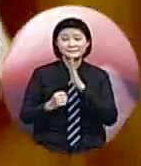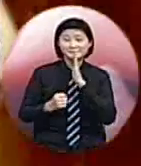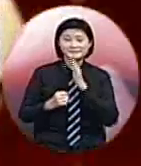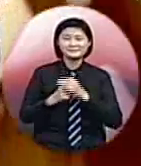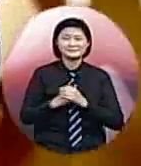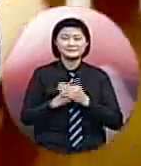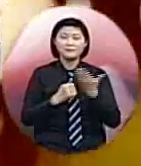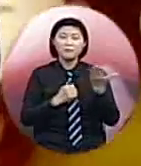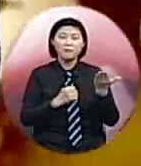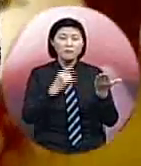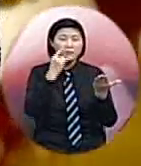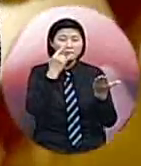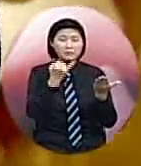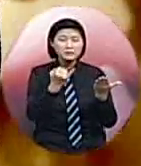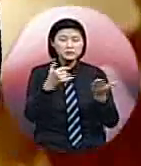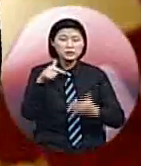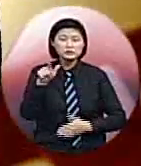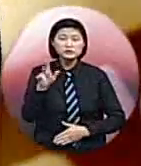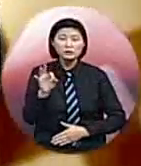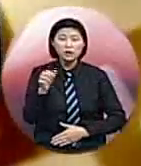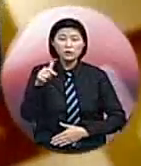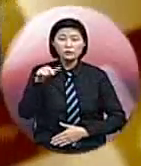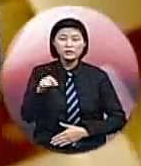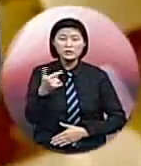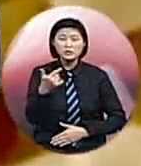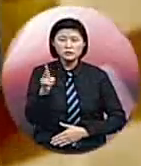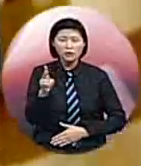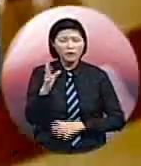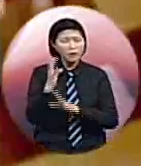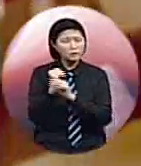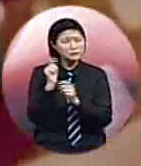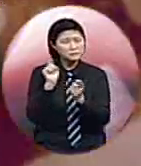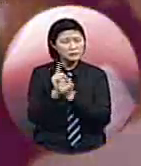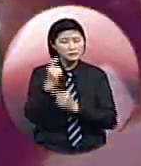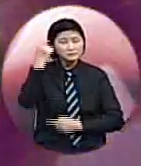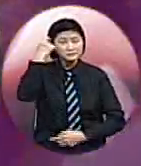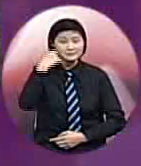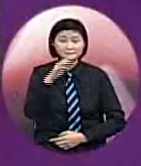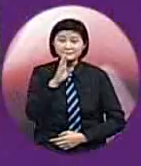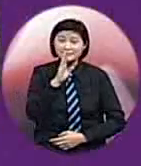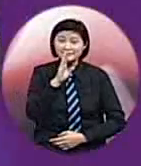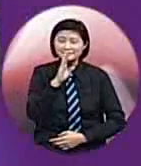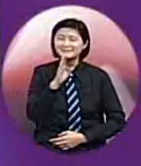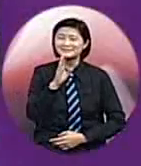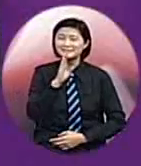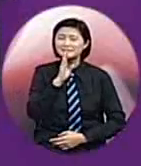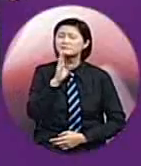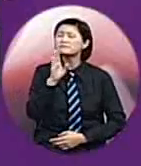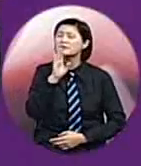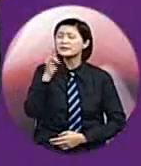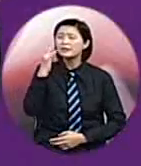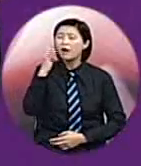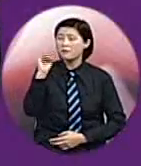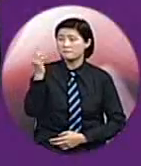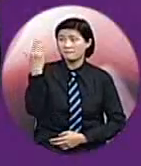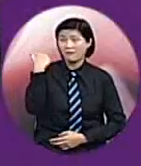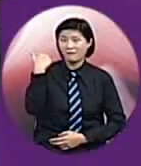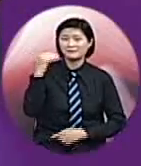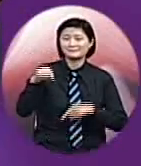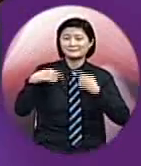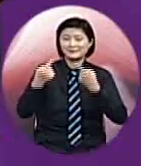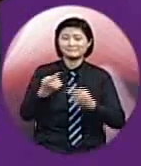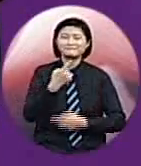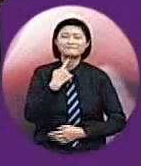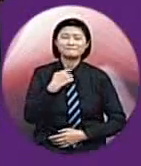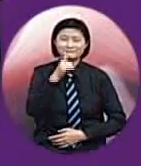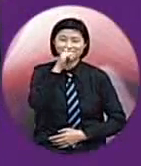우리 어머니 정귀녀 어머니께서는 언제 한번 뵌 것 같은데. 예. 맞죠? 예, 얼마 전에 한번